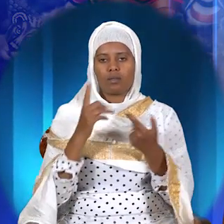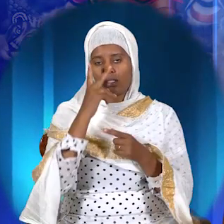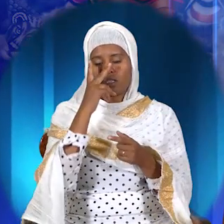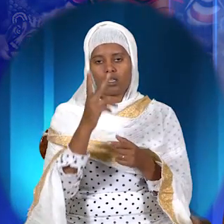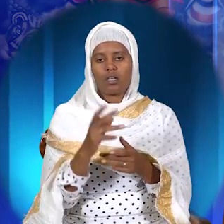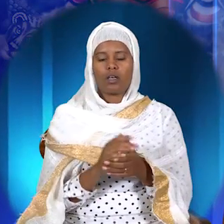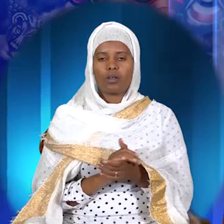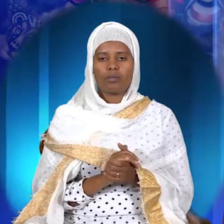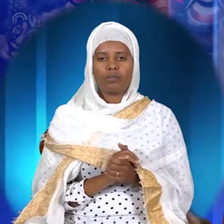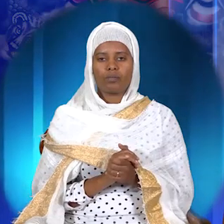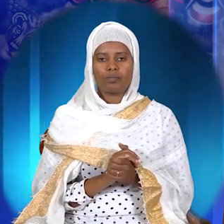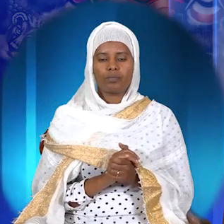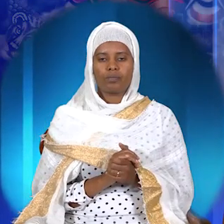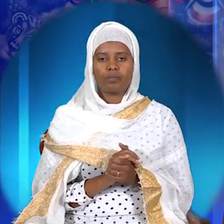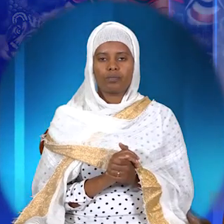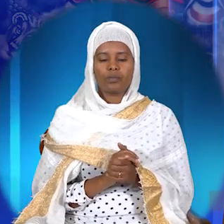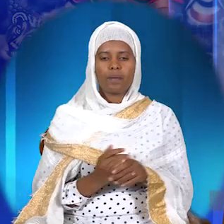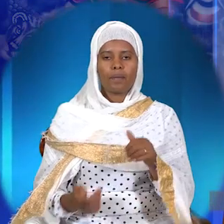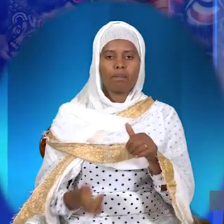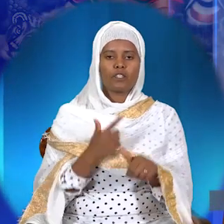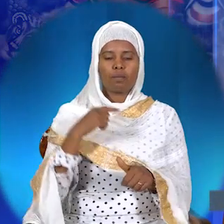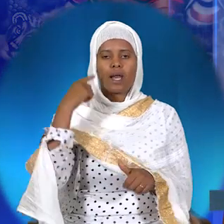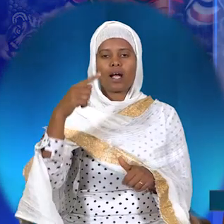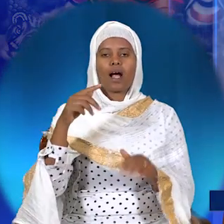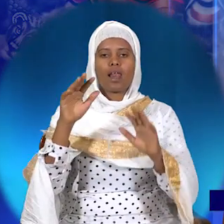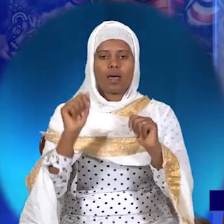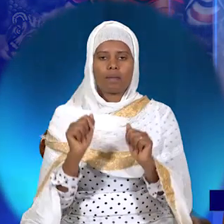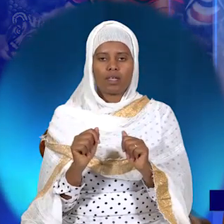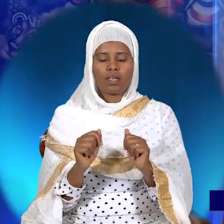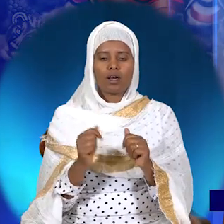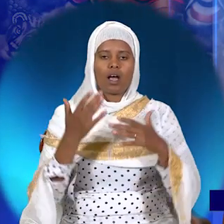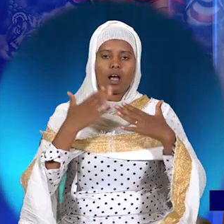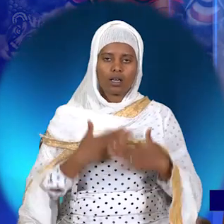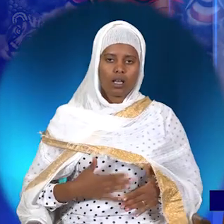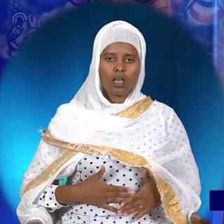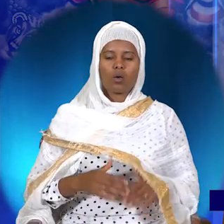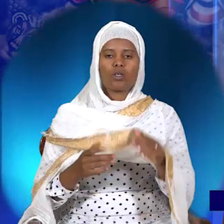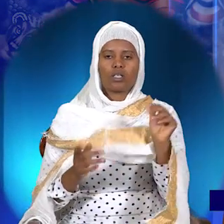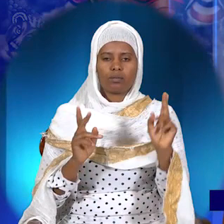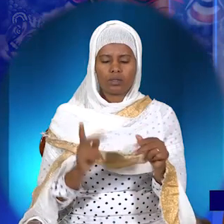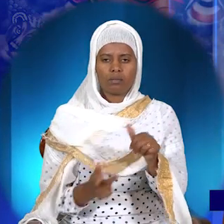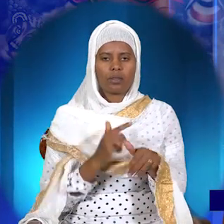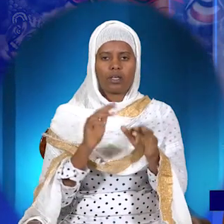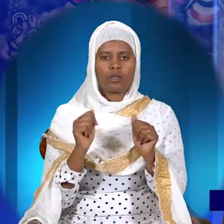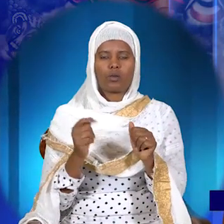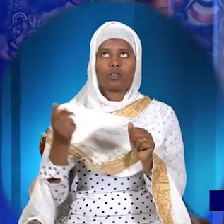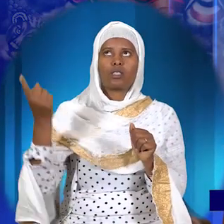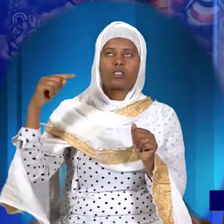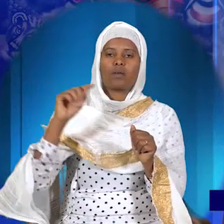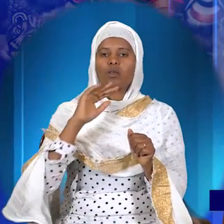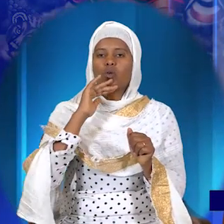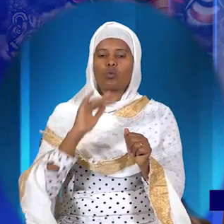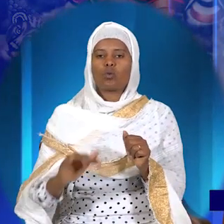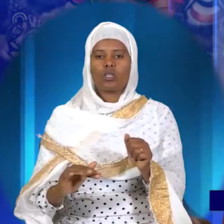ዮሃንስ ምዕራፍ 1 እንተዳ ርኢና ወንጀላዊ ዮሃንስ ብመጀመርታ ቃል ነበረ ኢሉ ኣካላዊ ቃል ቅድሚ ኩሉ ከም ዝነበረ